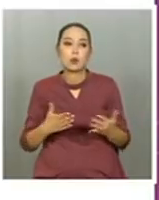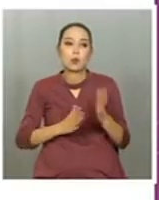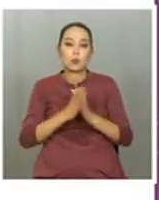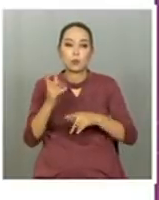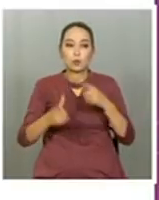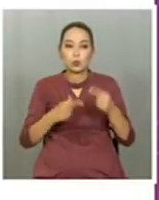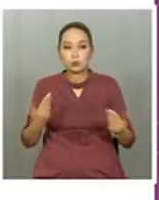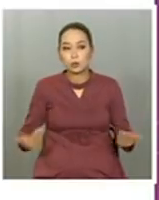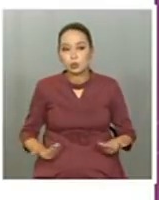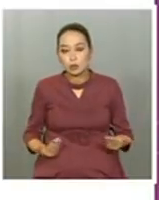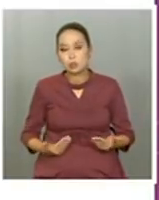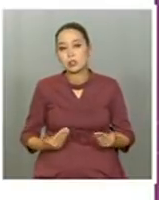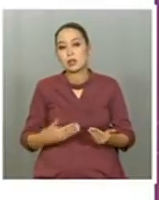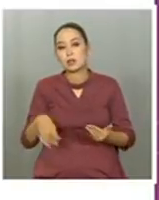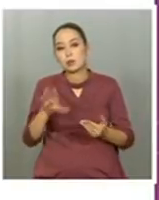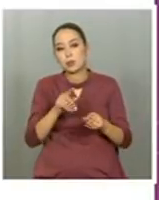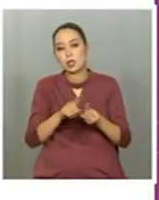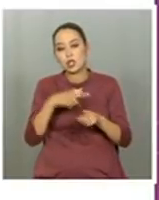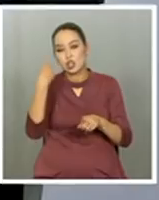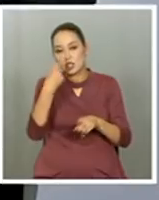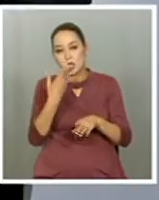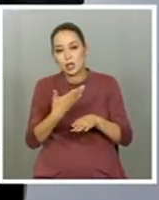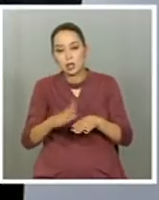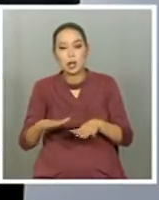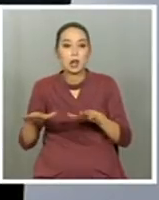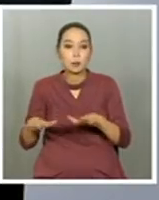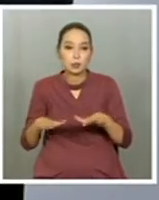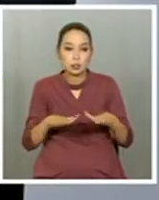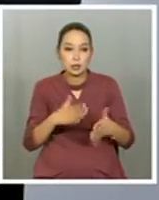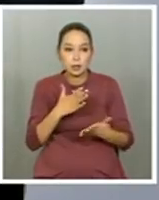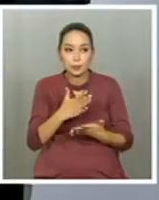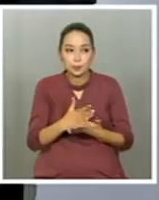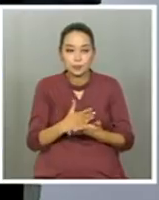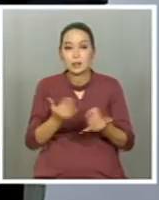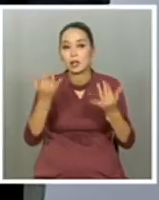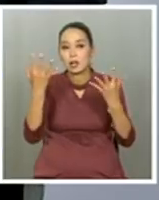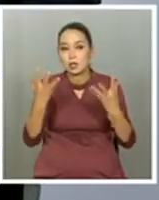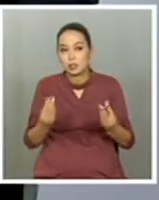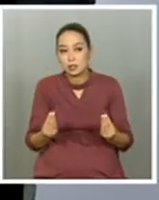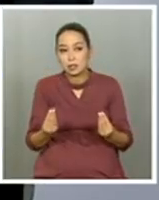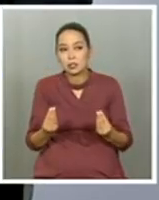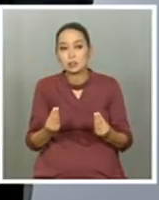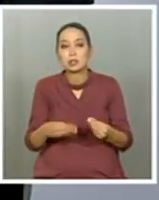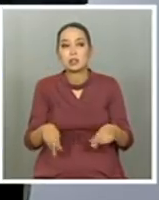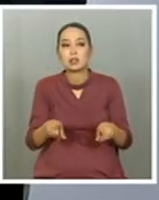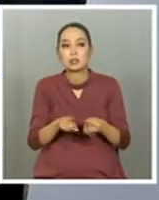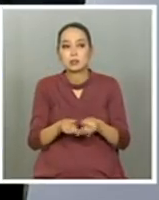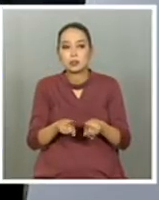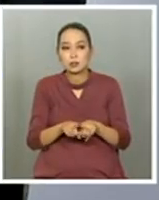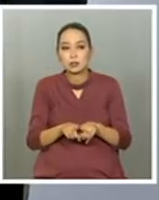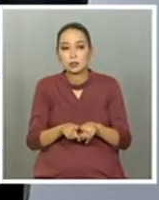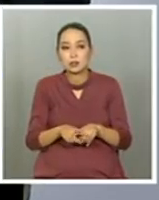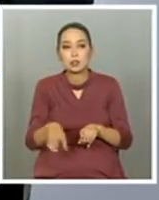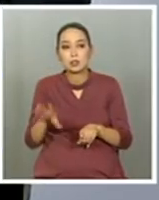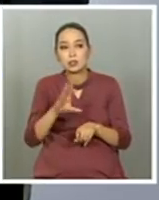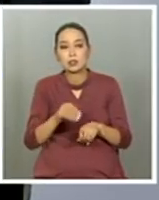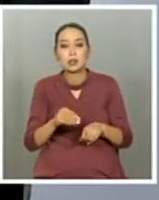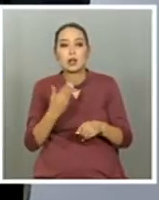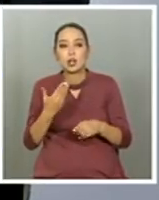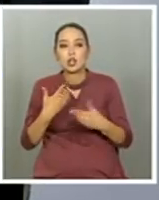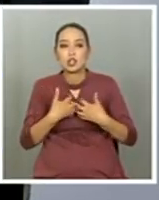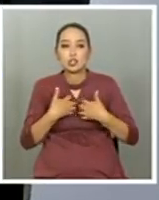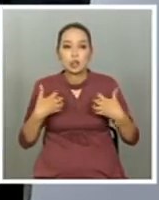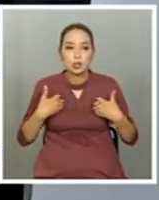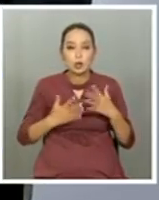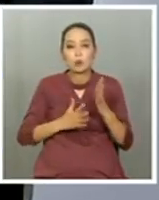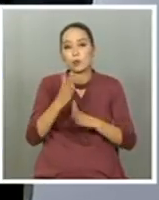бірегей жеке дара объектілері. Қазіргі таңда ауқымды адам әрекетінің салдарынан көптеген жануарлар мен өсімдіктер